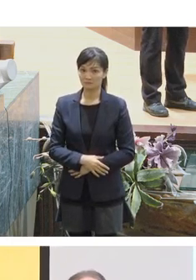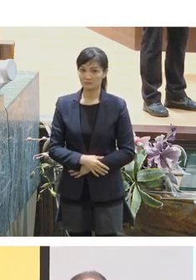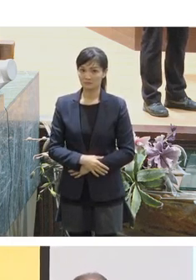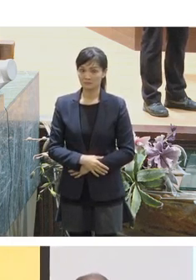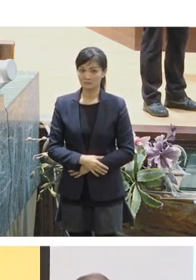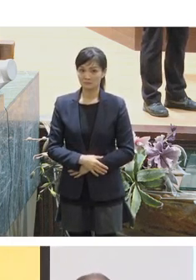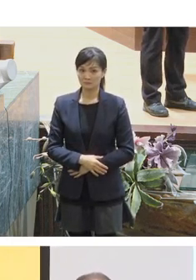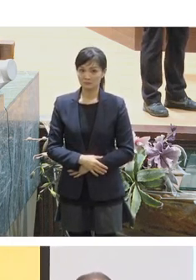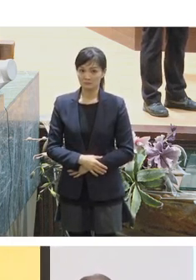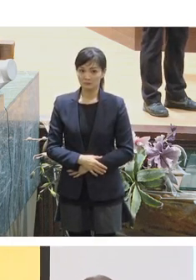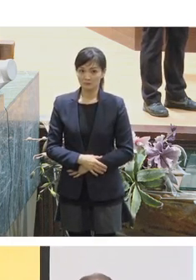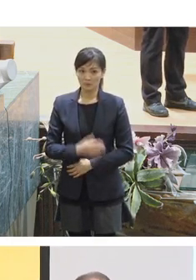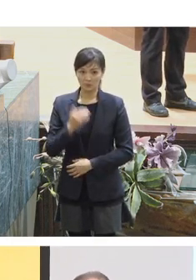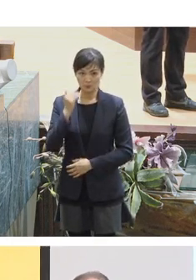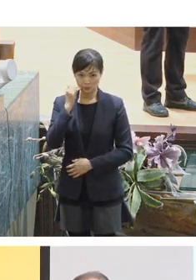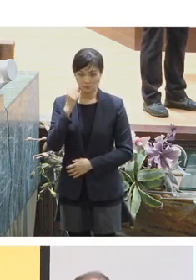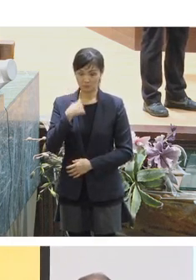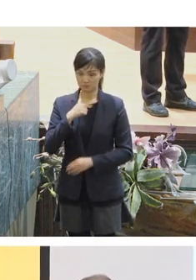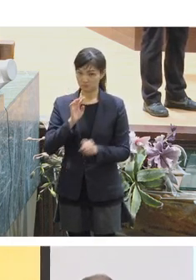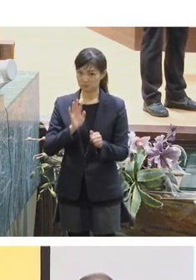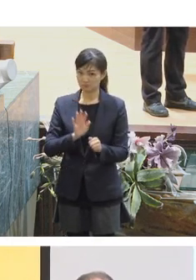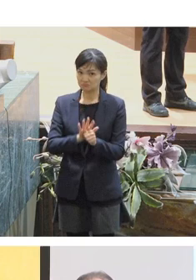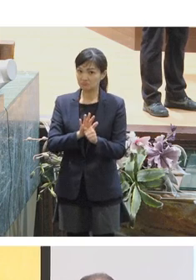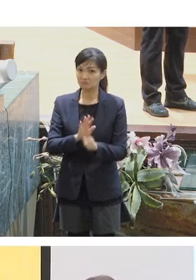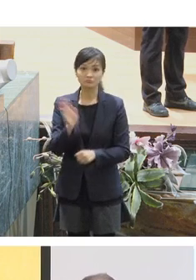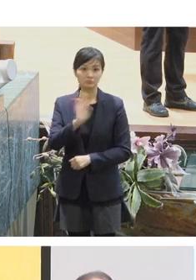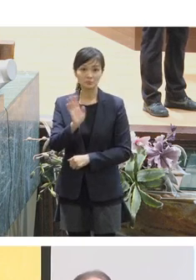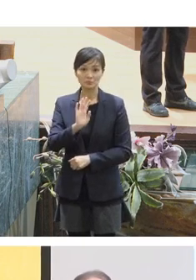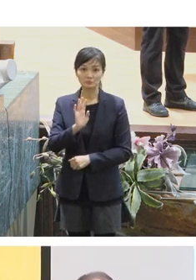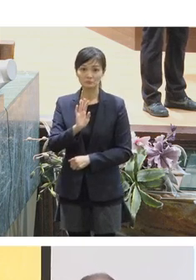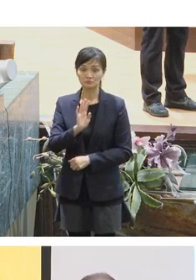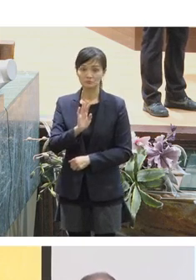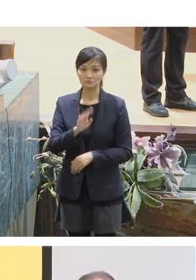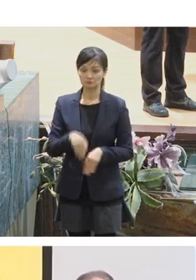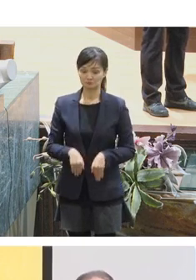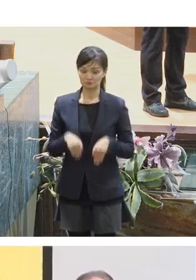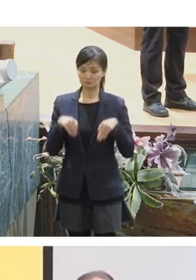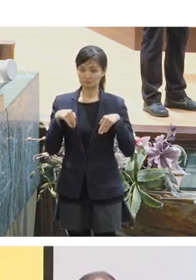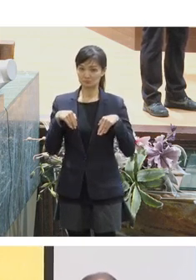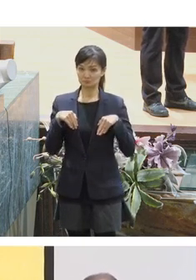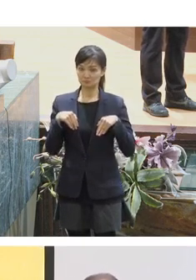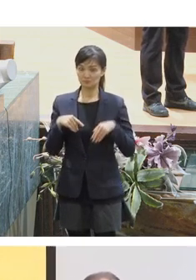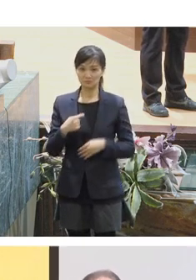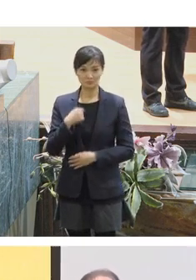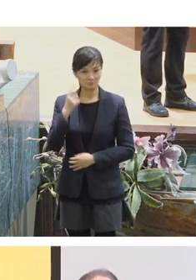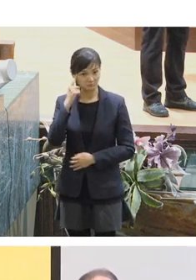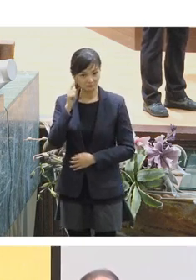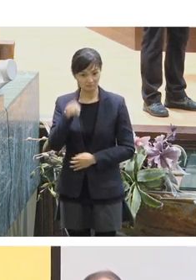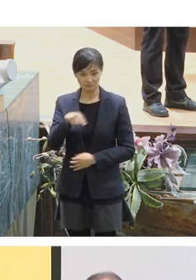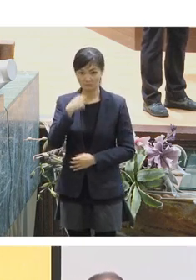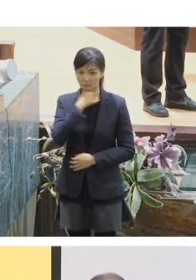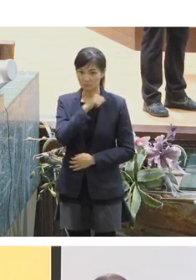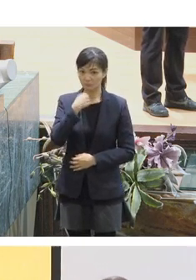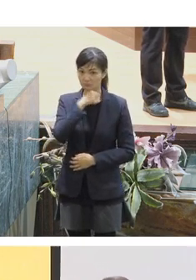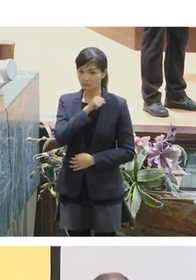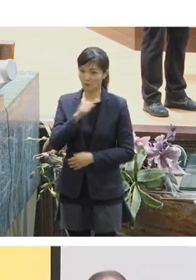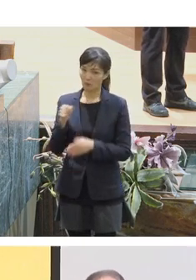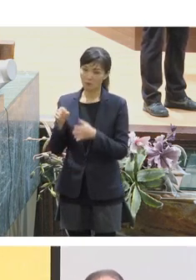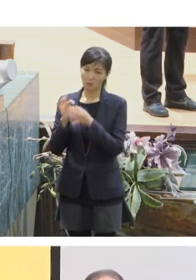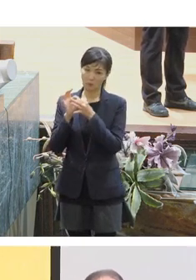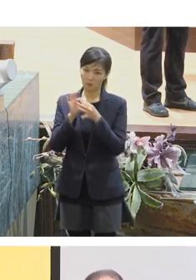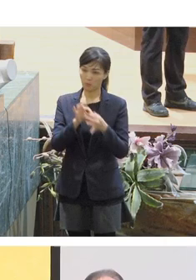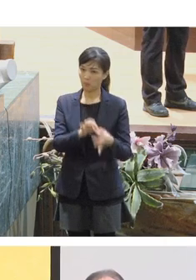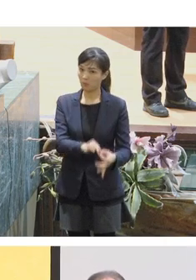回台湾土地的尊严，我们这个国家是没有永续发展的条